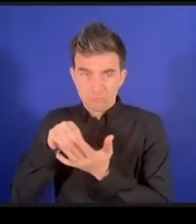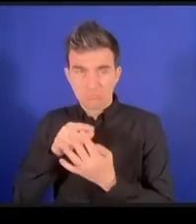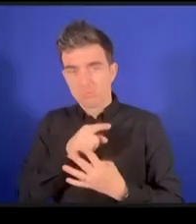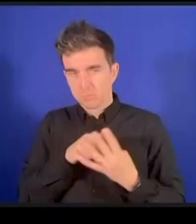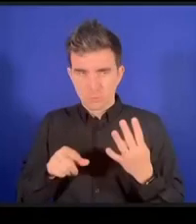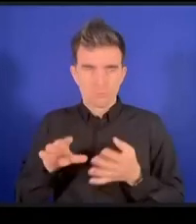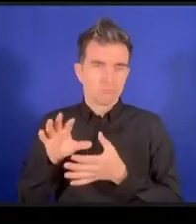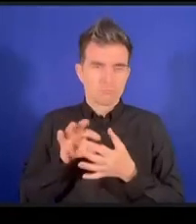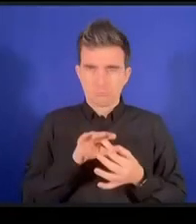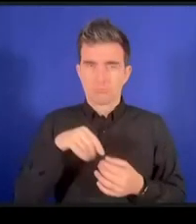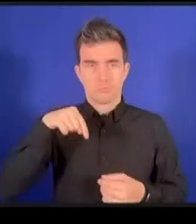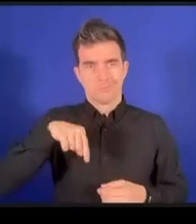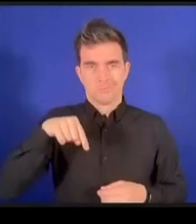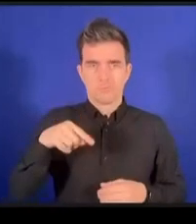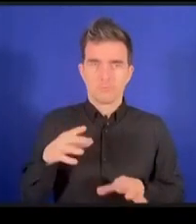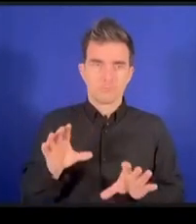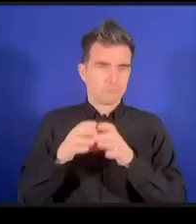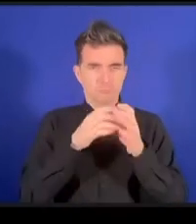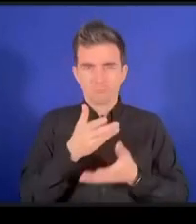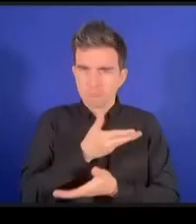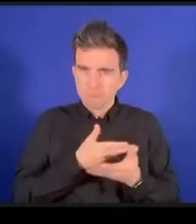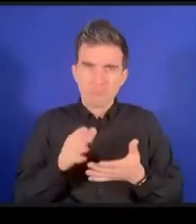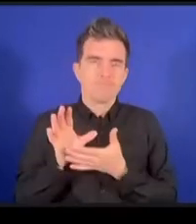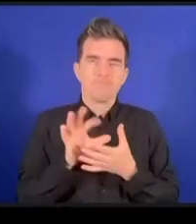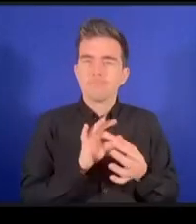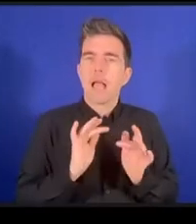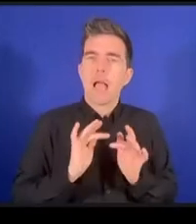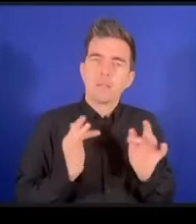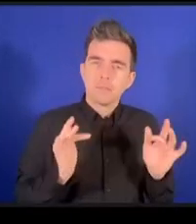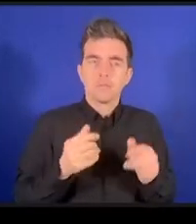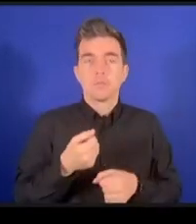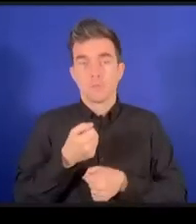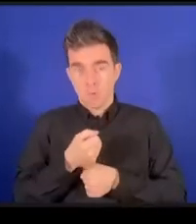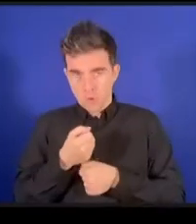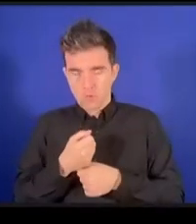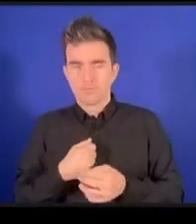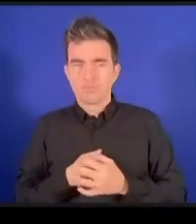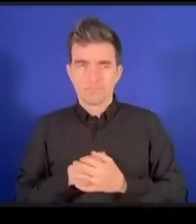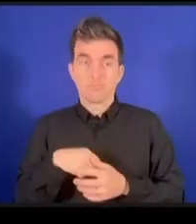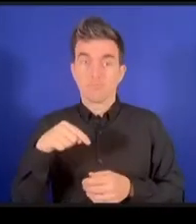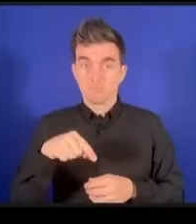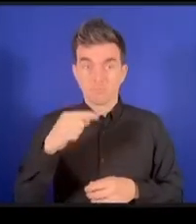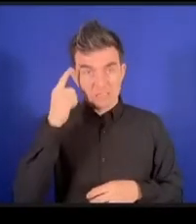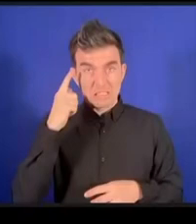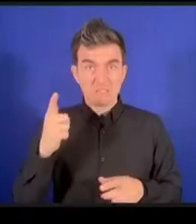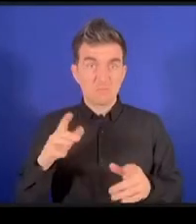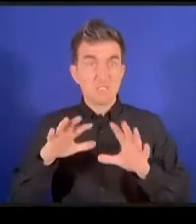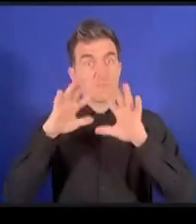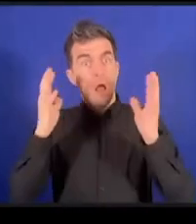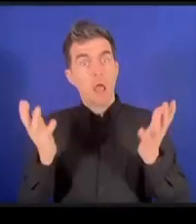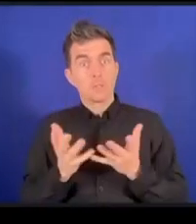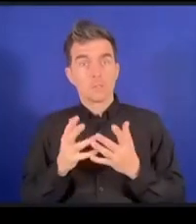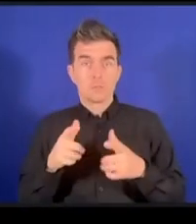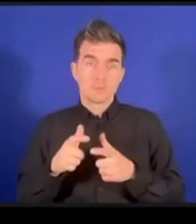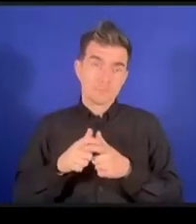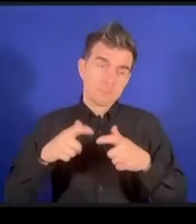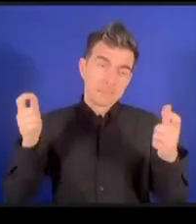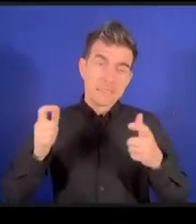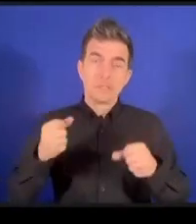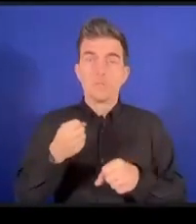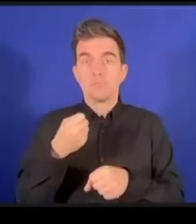подготовлен динамической коалиции по рабочим местам это наверное самый большой проект по созданию рабочих